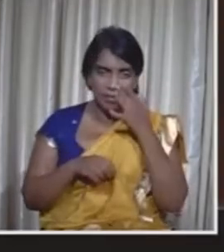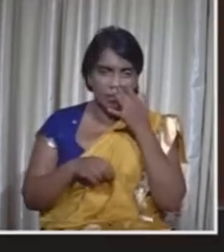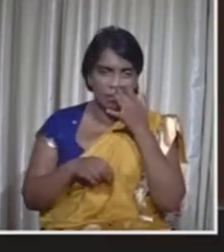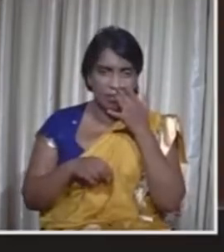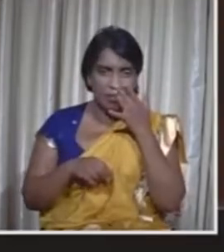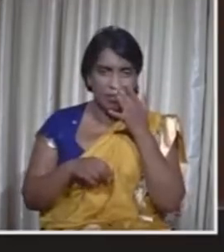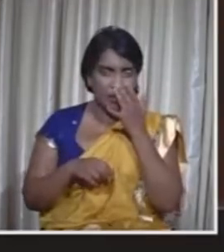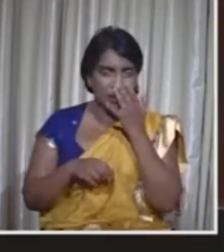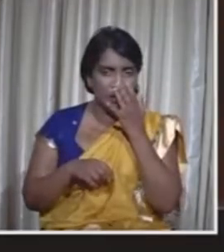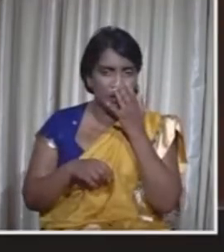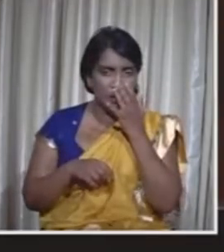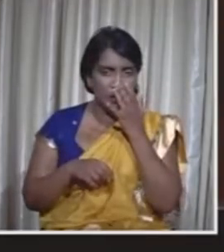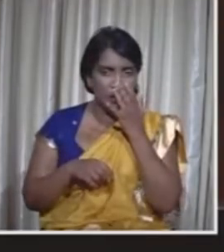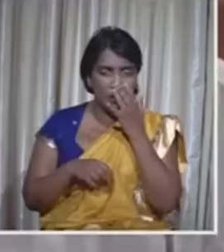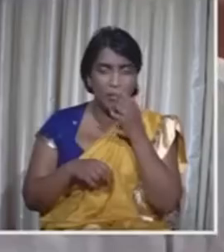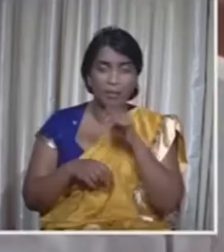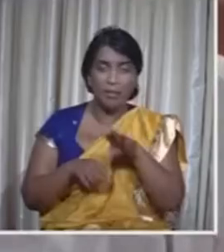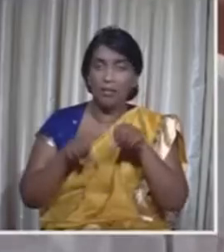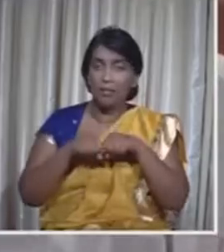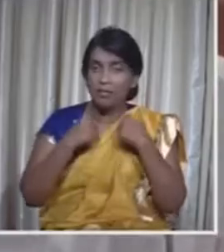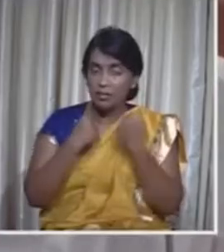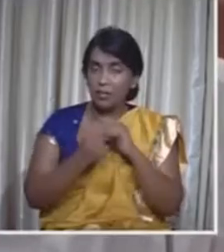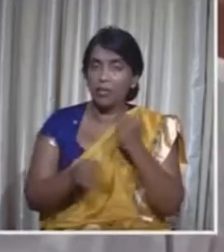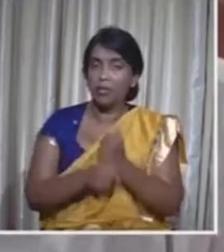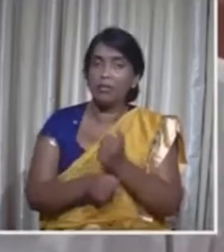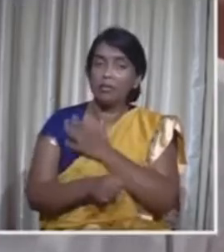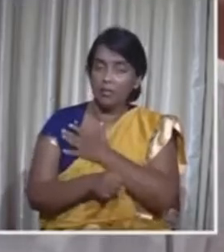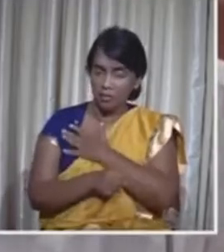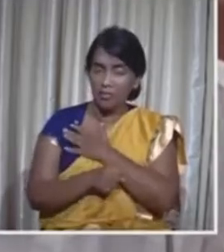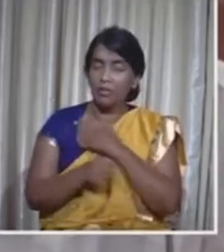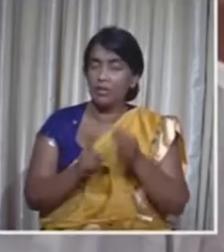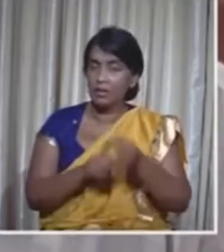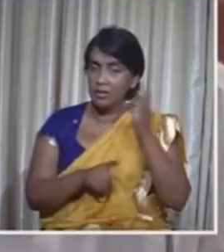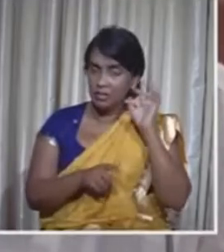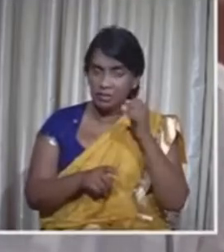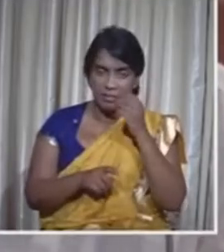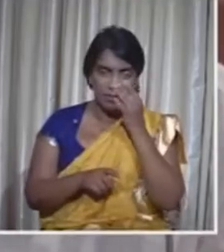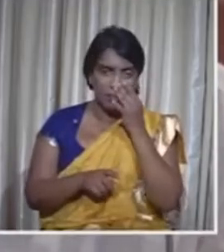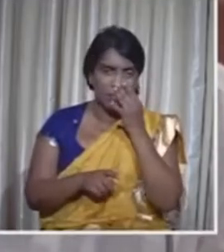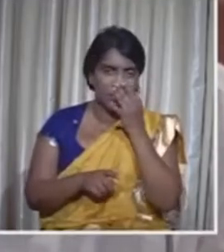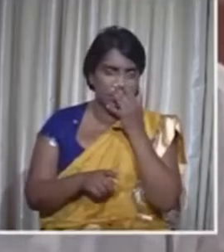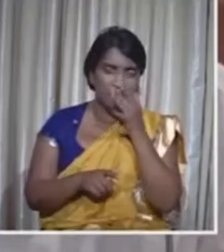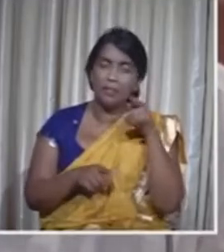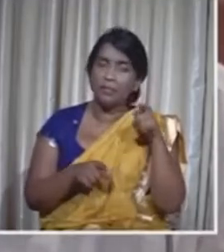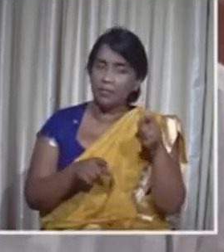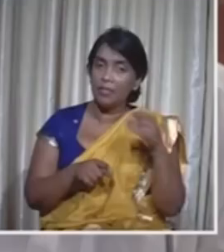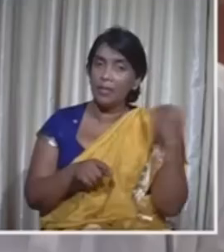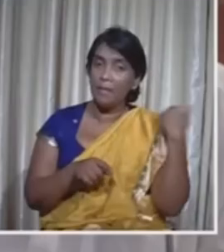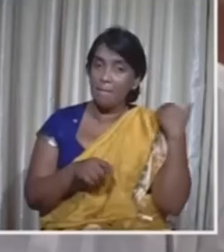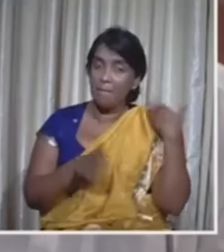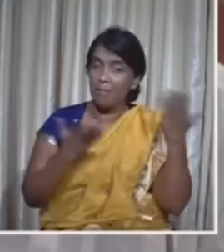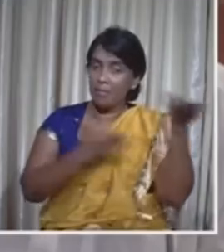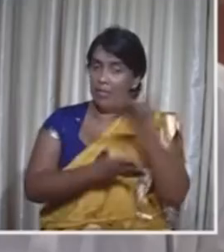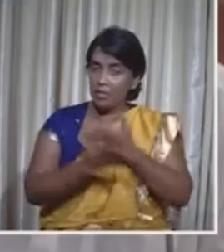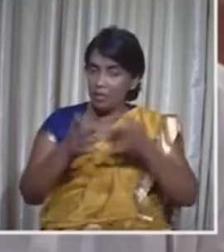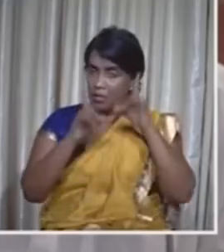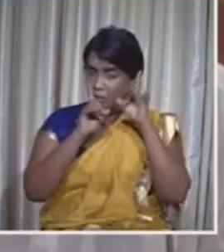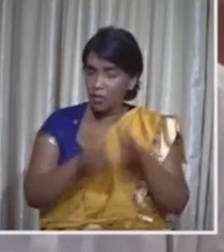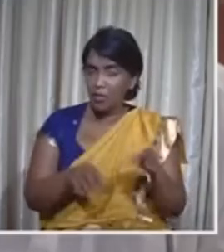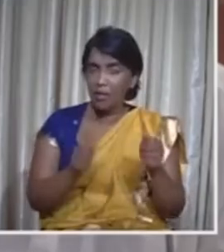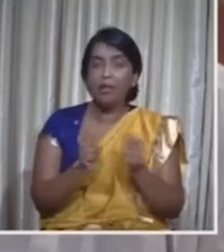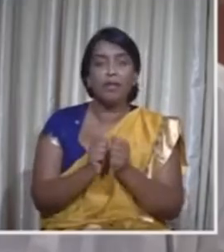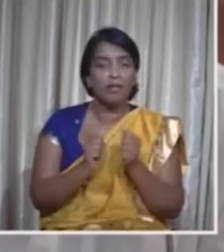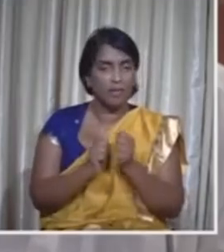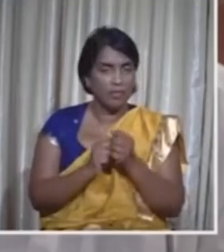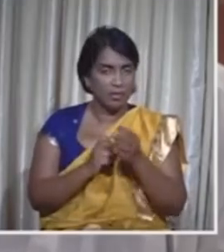கோட்டபாய சகோதரர்கள், நீங்கள் இவ்வாறு நடந்து கொண்டீர்கள். நீங்கள் உதாரணமாக முள்ளி வாய்க்காலிலே கஞ்சிக்காக குழந்தைகள்